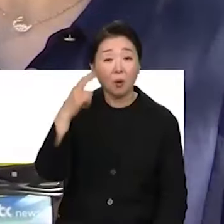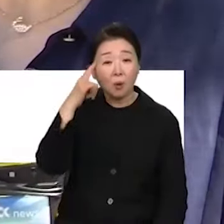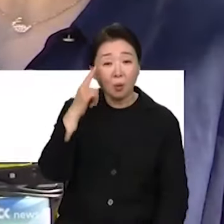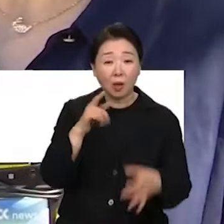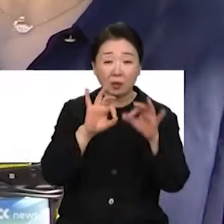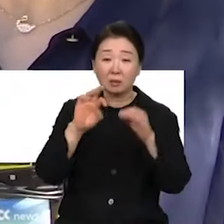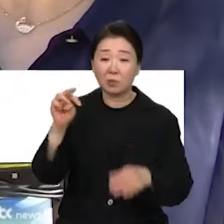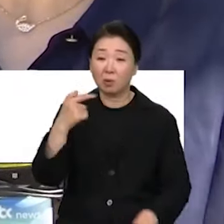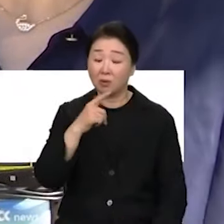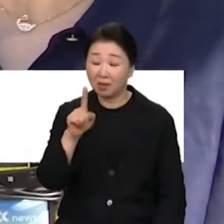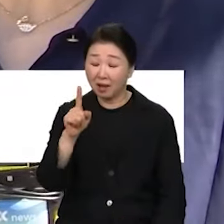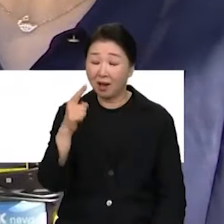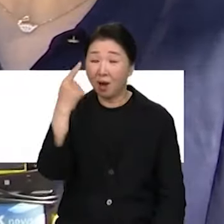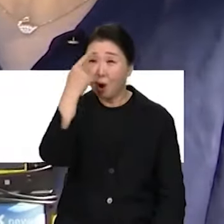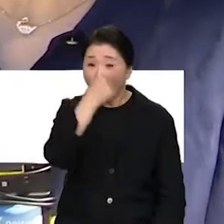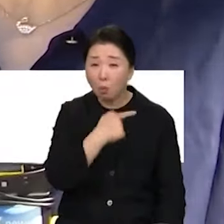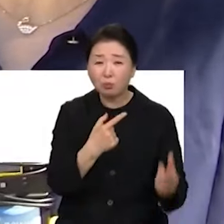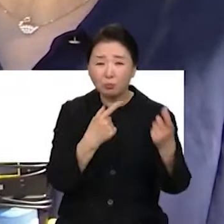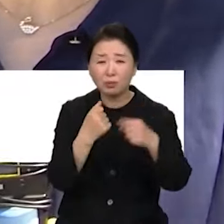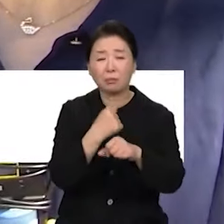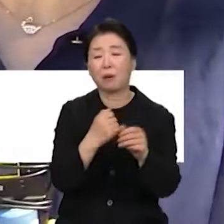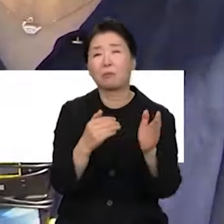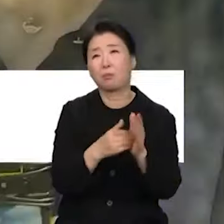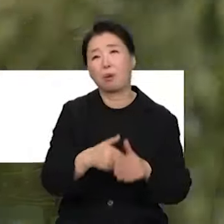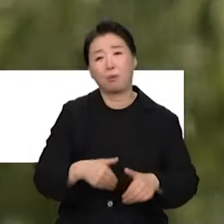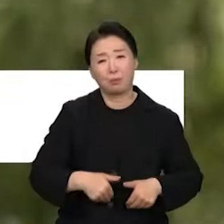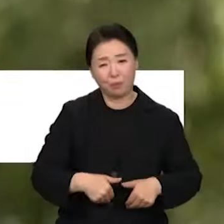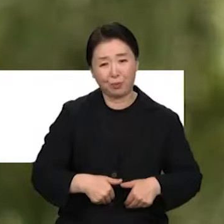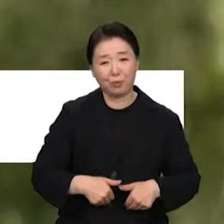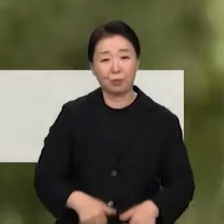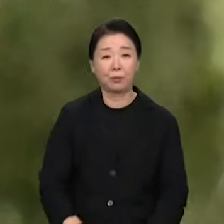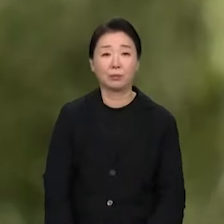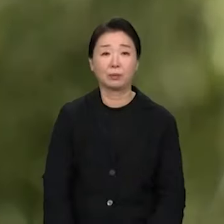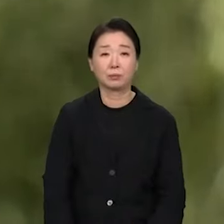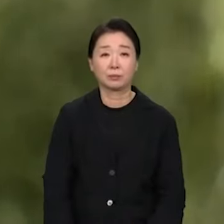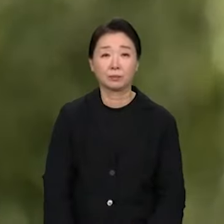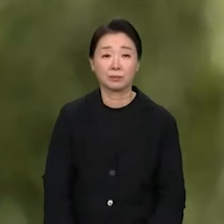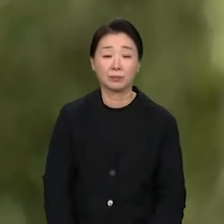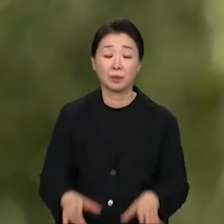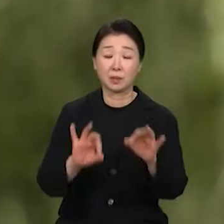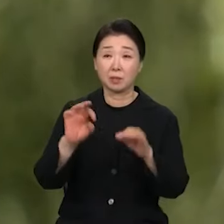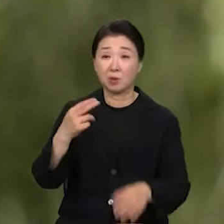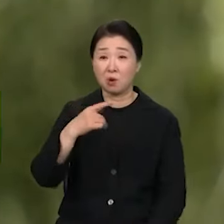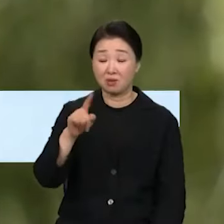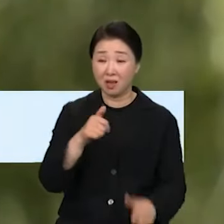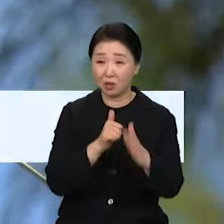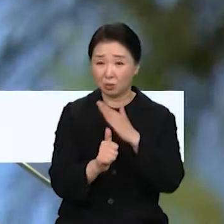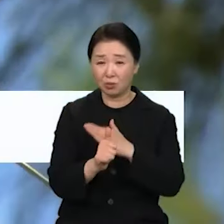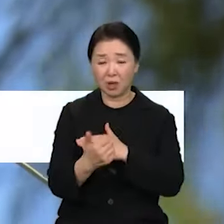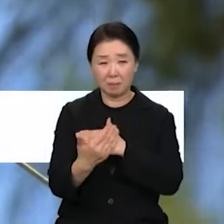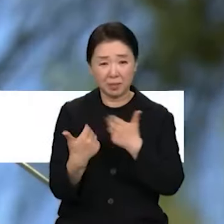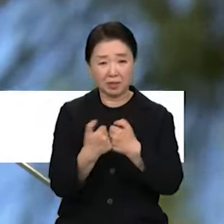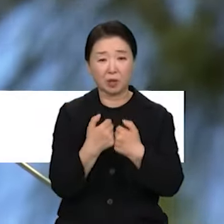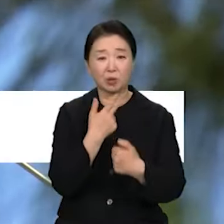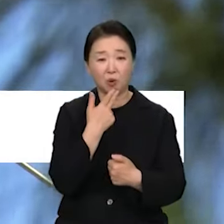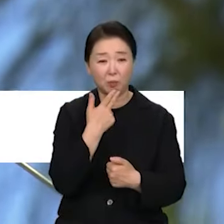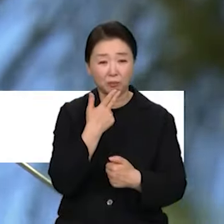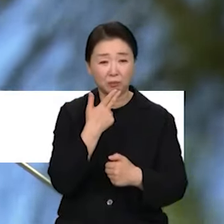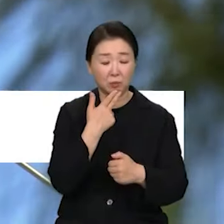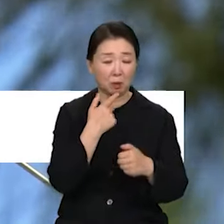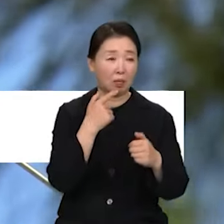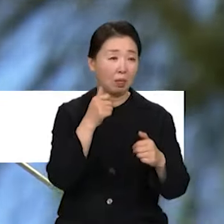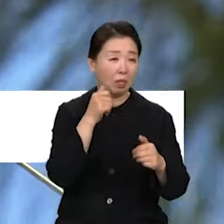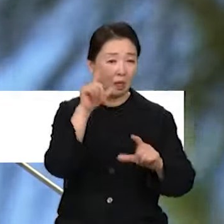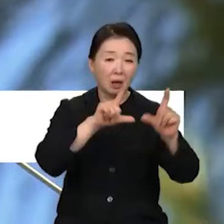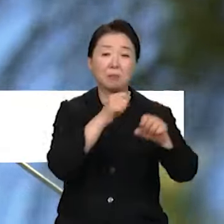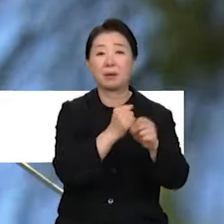김연아 선수가 얼굴이 좀 비슷하게 지어졌거나 그러면. 김연아 선수 측과 미리 상의도 하지 않고 조형물을 만들었기